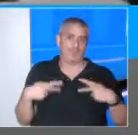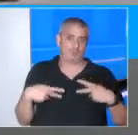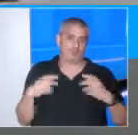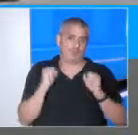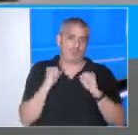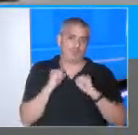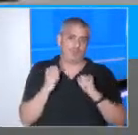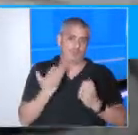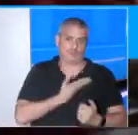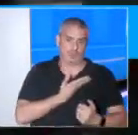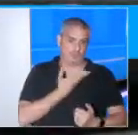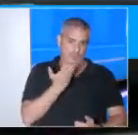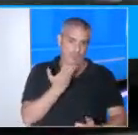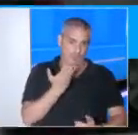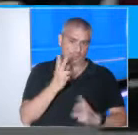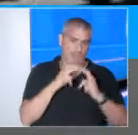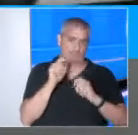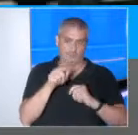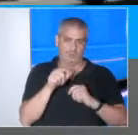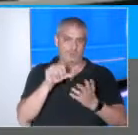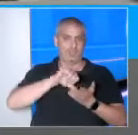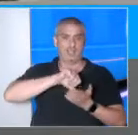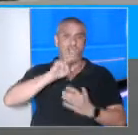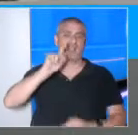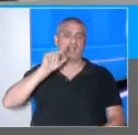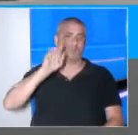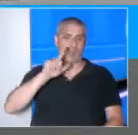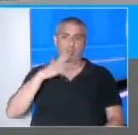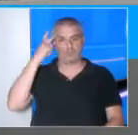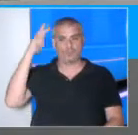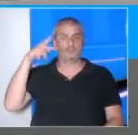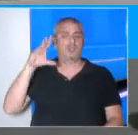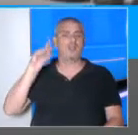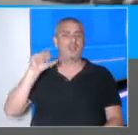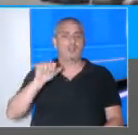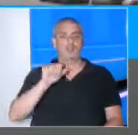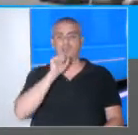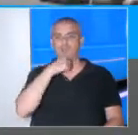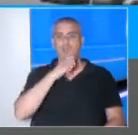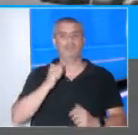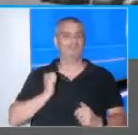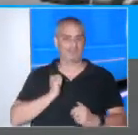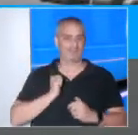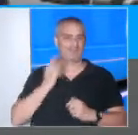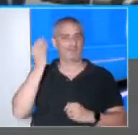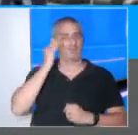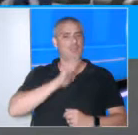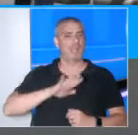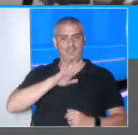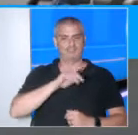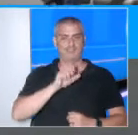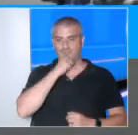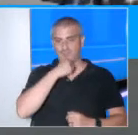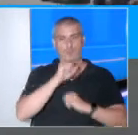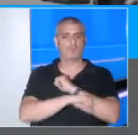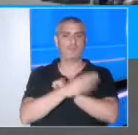והאימה שנפלה על העיר הזאת, על עיר הבירה קבול. פרופסור דני אורבך, היסטוריון צבאי מהחוגים להיסטוריה ולימודי אסיה באוניברסיטה